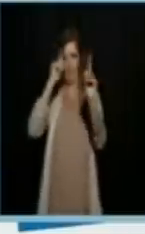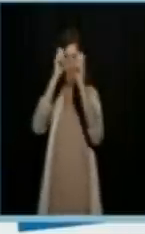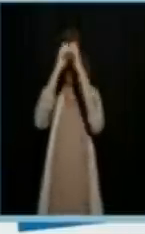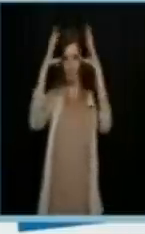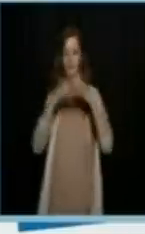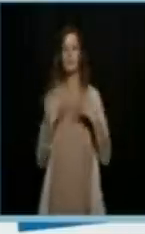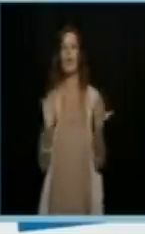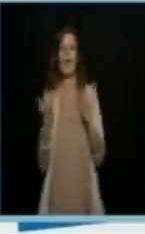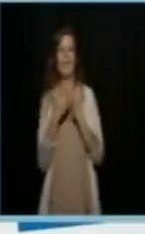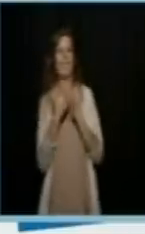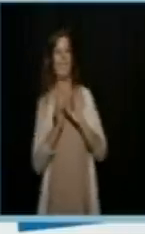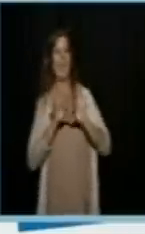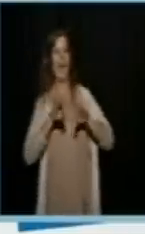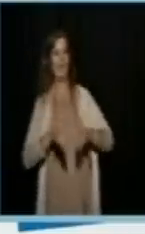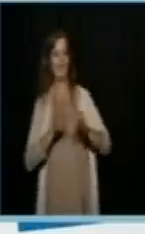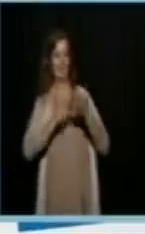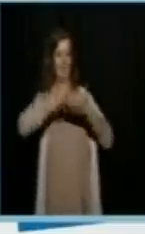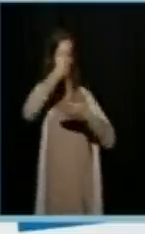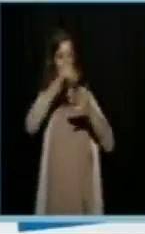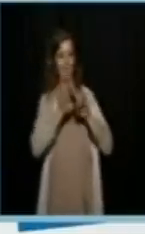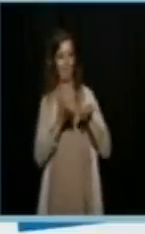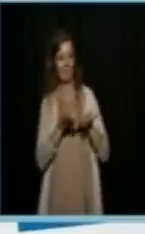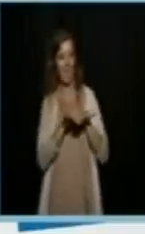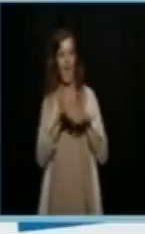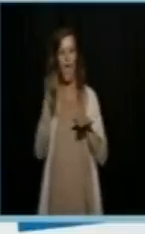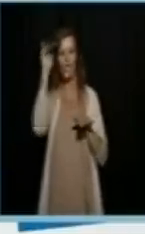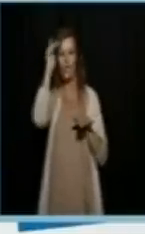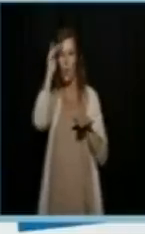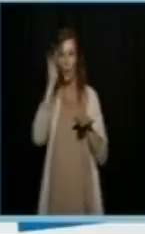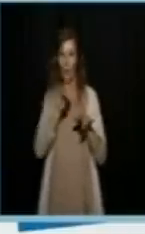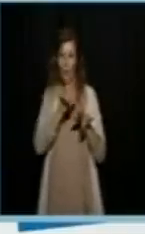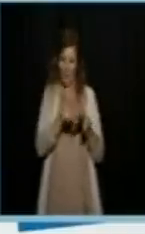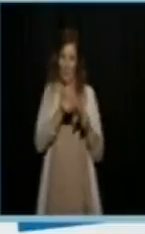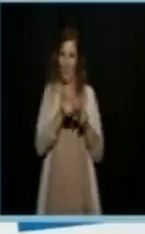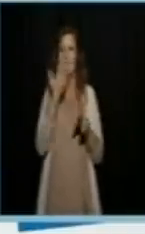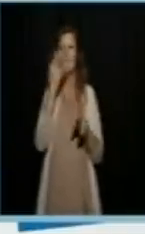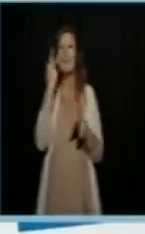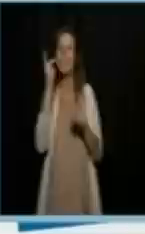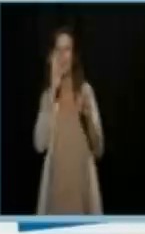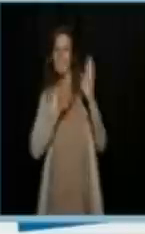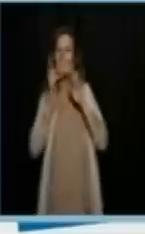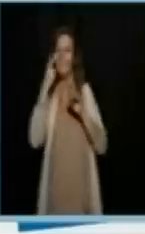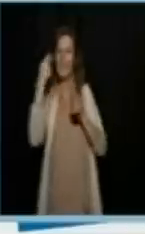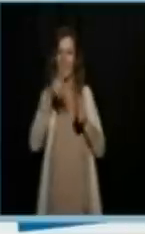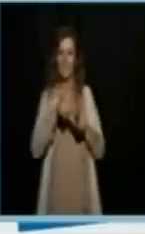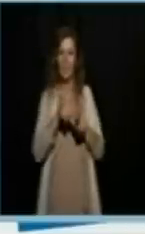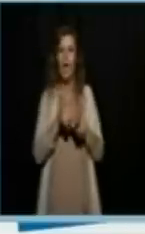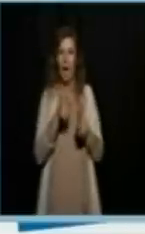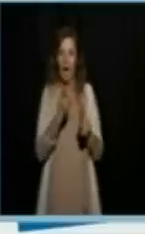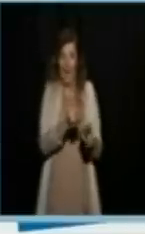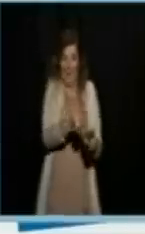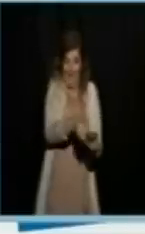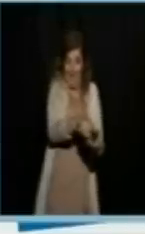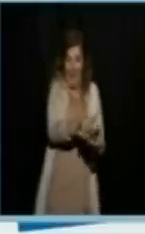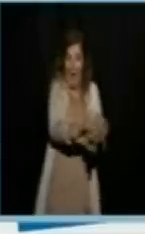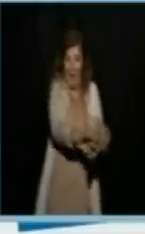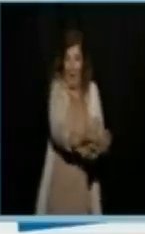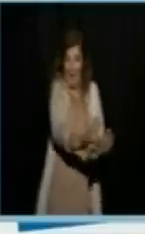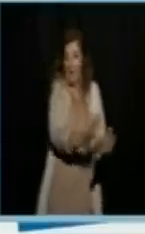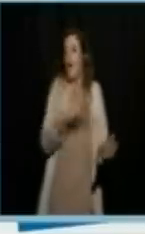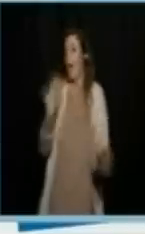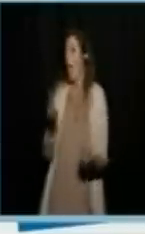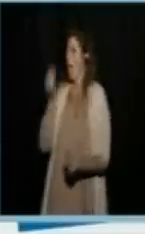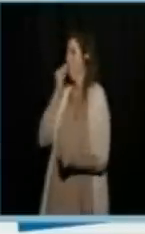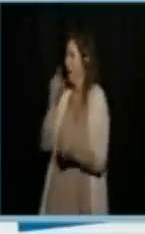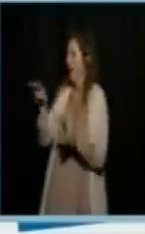premete play su YouTube per vedere il videoclip della vostra canzone preferita e fate in tempo a mangiare, fare i compiti, uscire fuori,